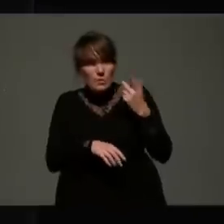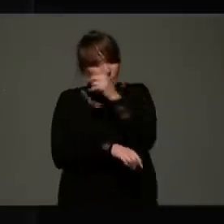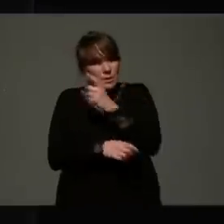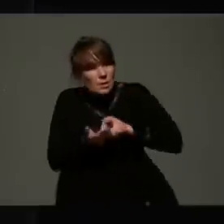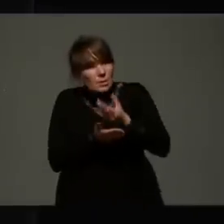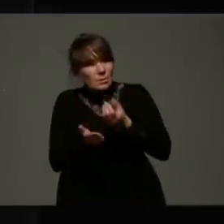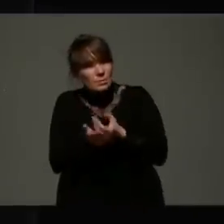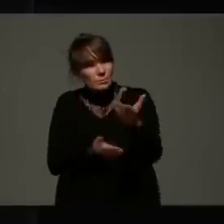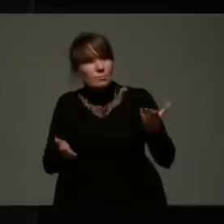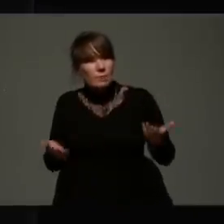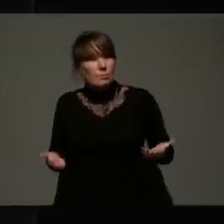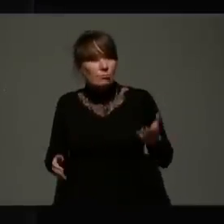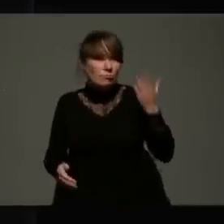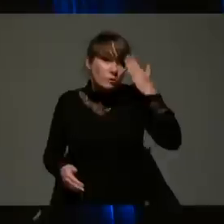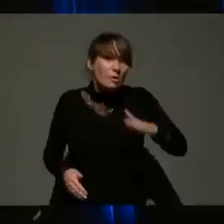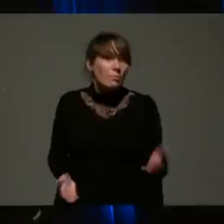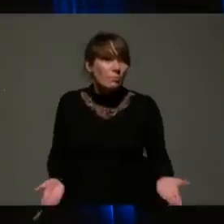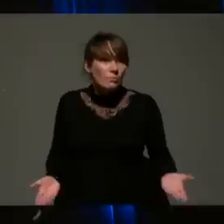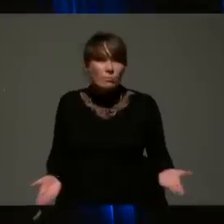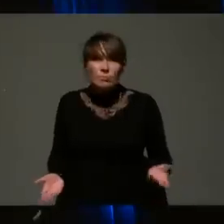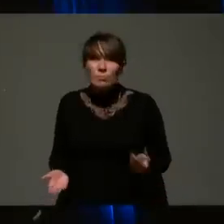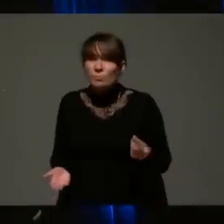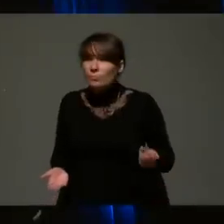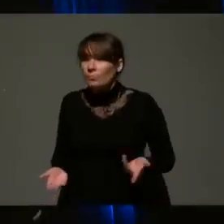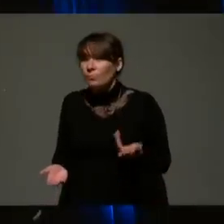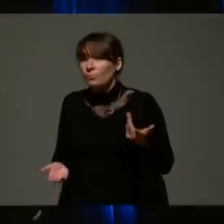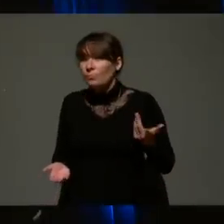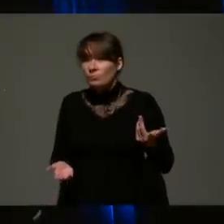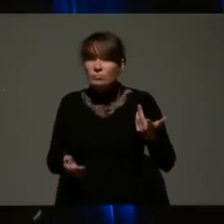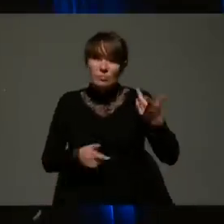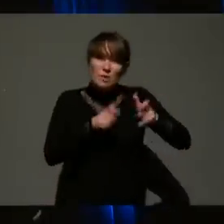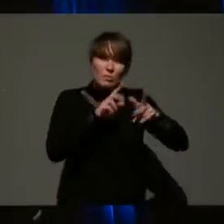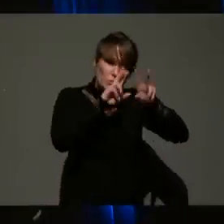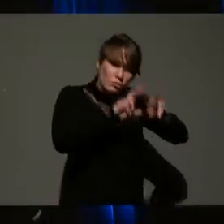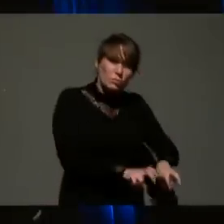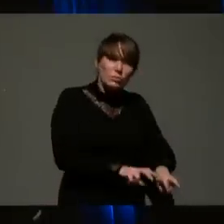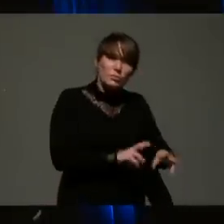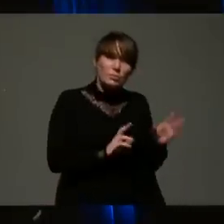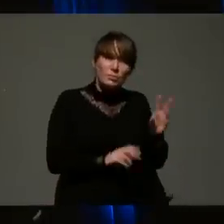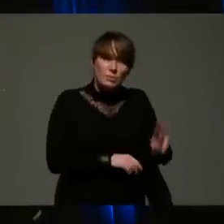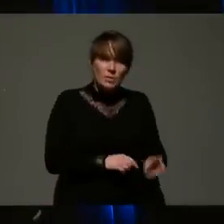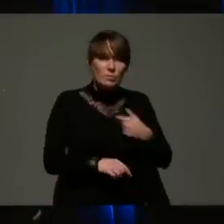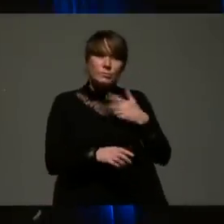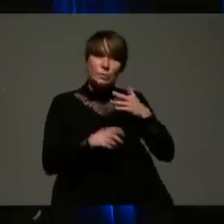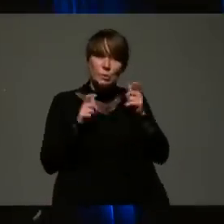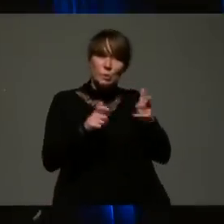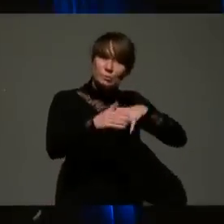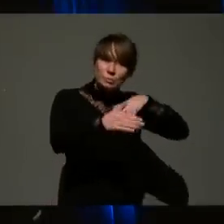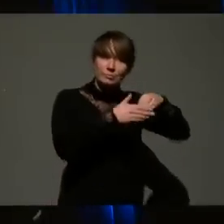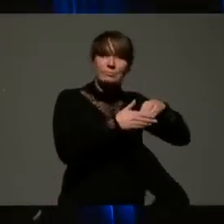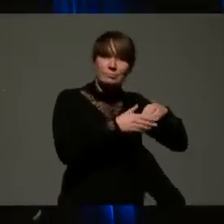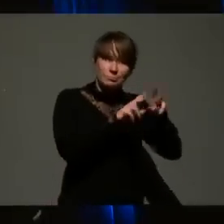maintenant bien confirmés par vraiment de grandes méta-analyses, et notamment, moi, j'ai eu la chance de participer à